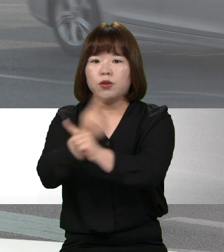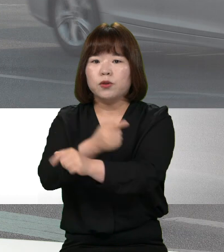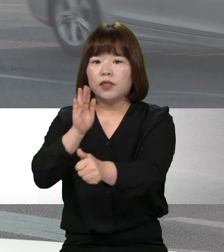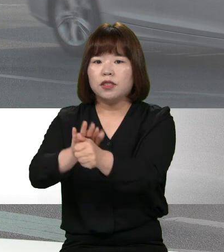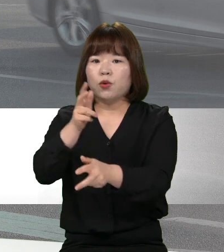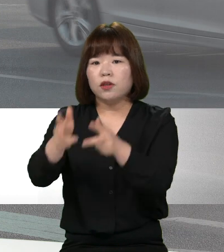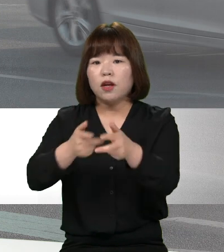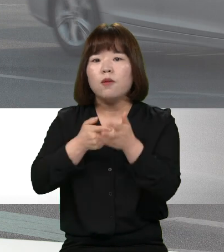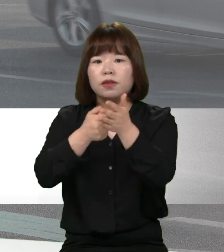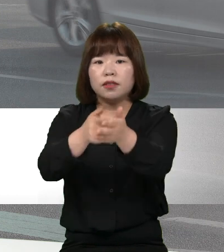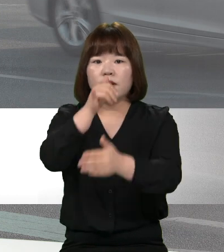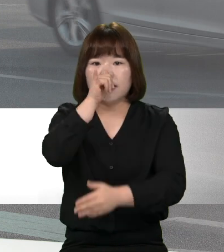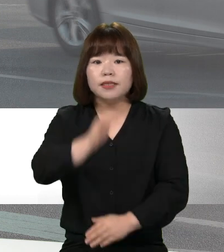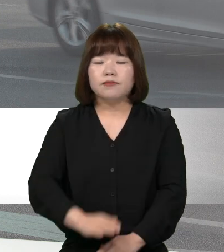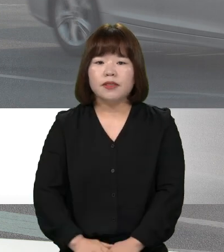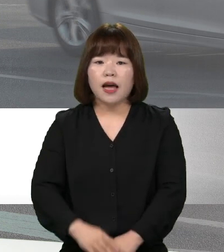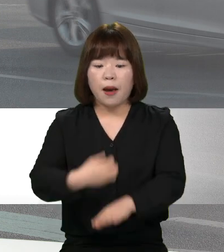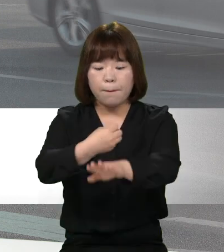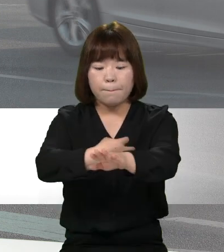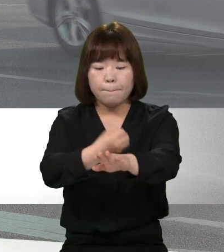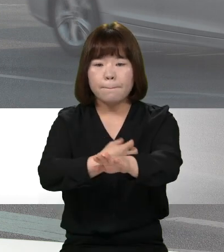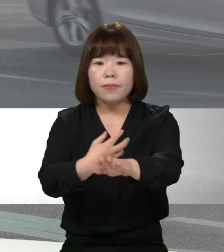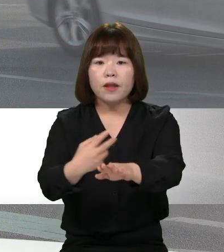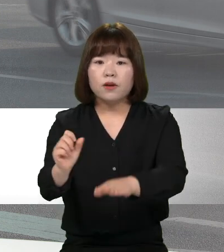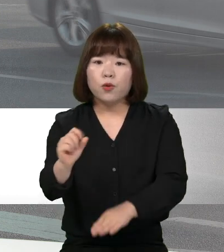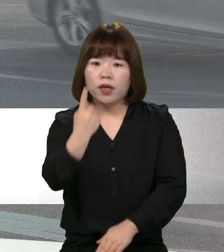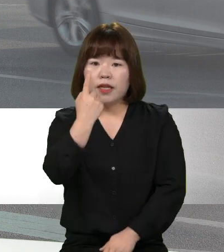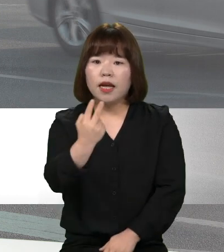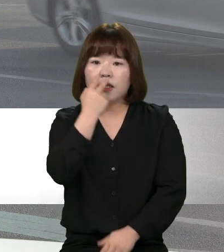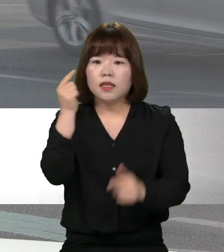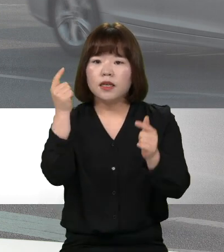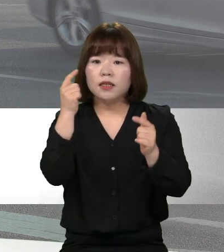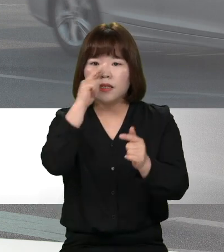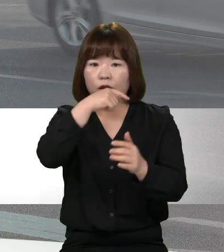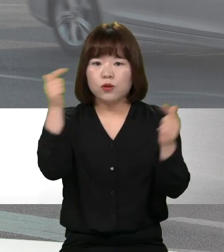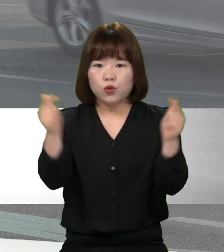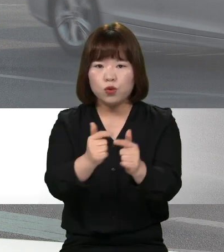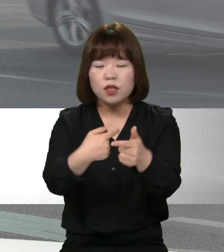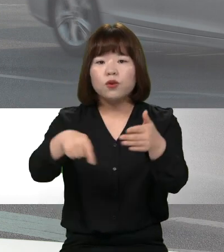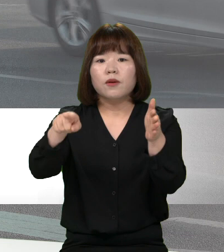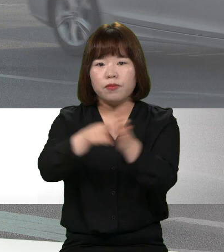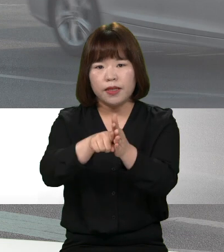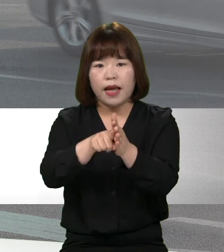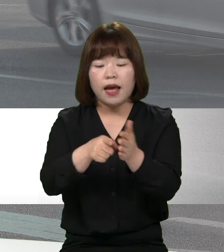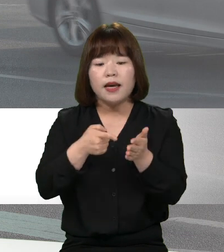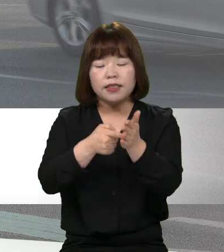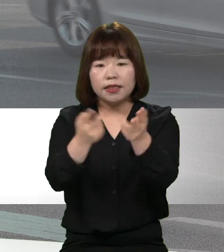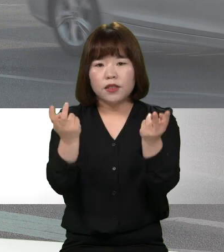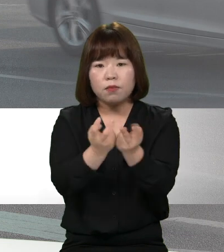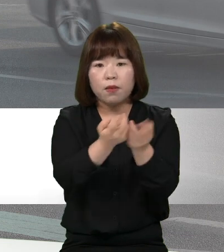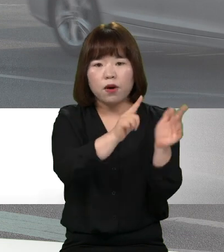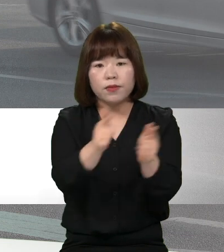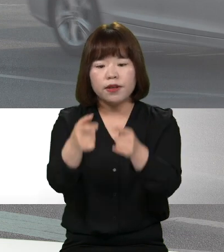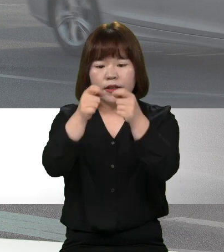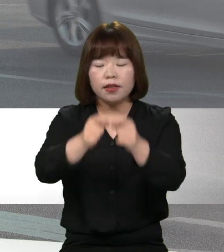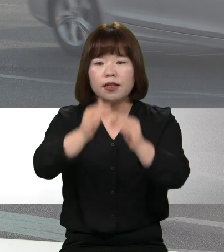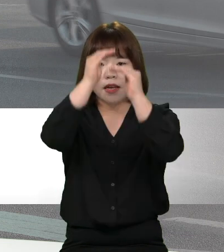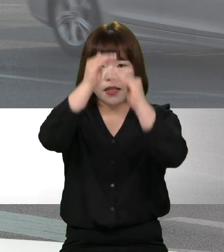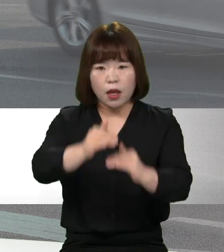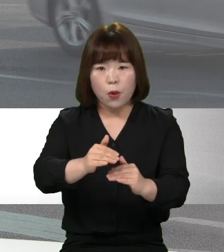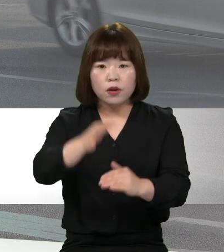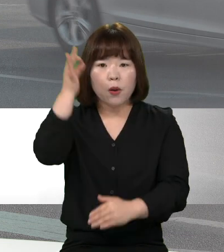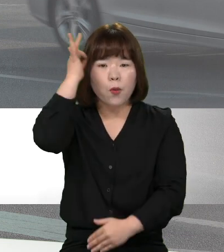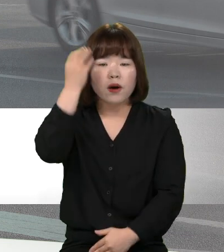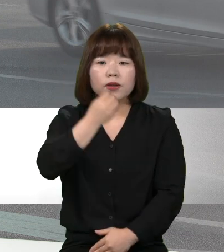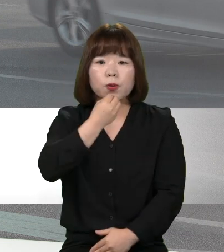받습니다 배출가스 로 인한 대기 오염물질 발생을 줄이기 위함인데 요 신청 방법과 지원 대상 등 기타 자세한 사항은